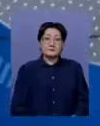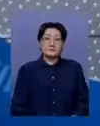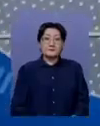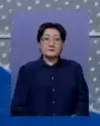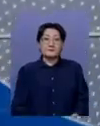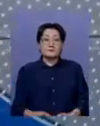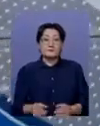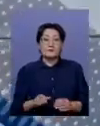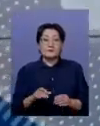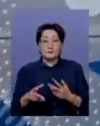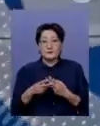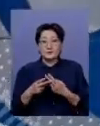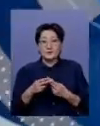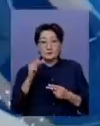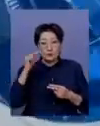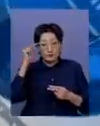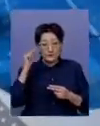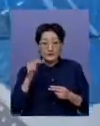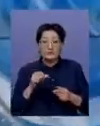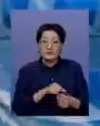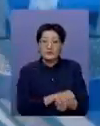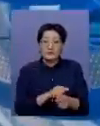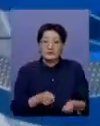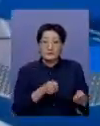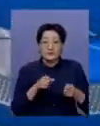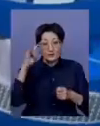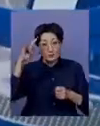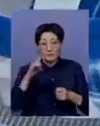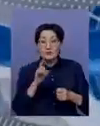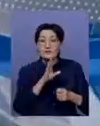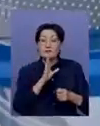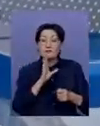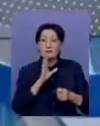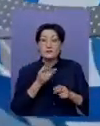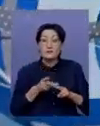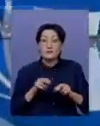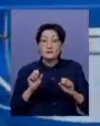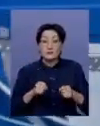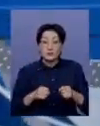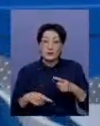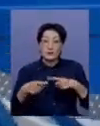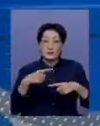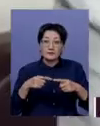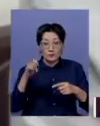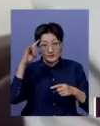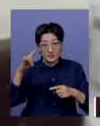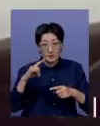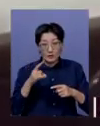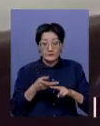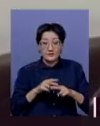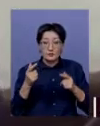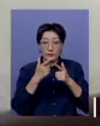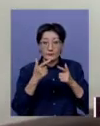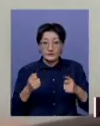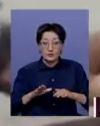осужденную в китае за контрабанду наркотиков казахстан que a jar контур любой возможно экстрадируют на родину об этом